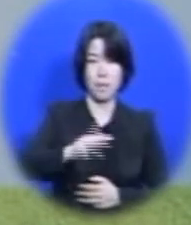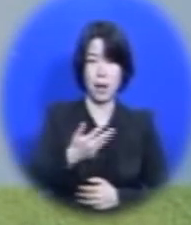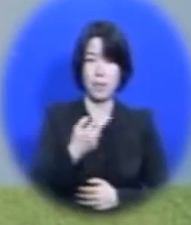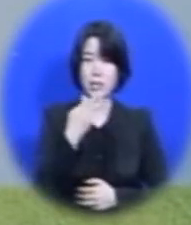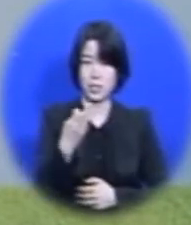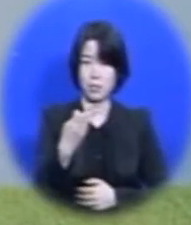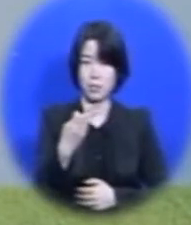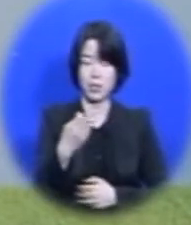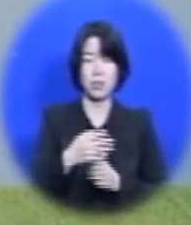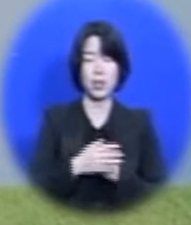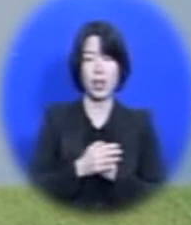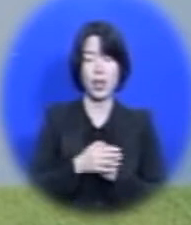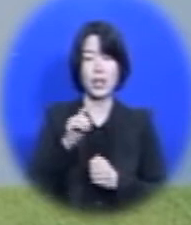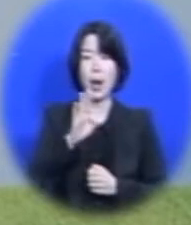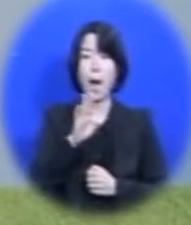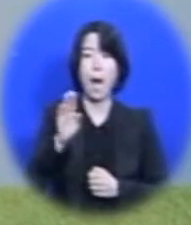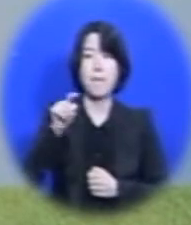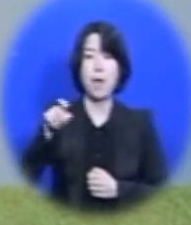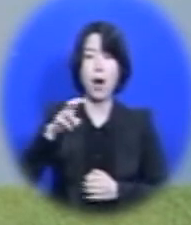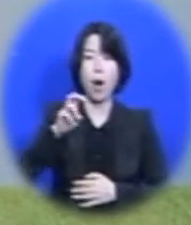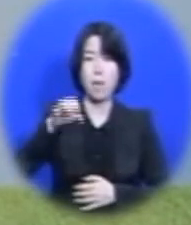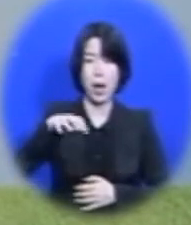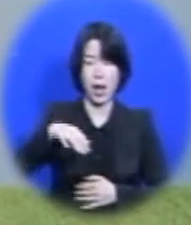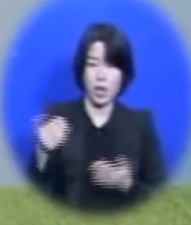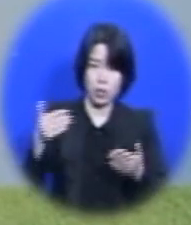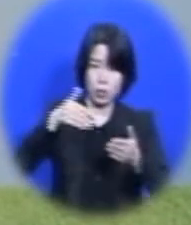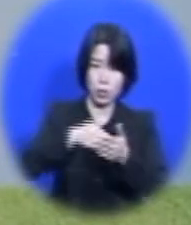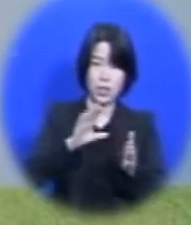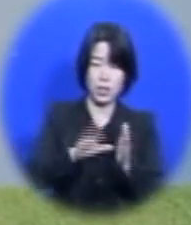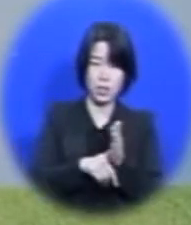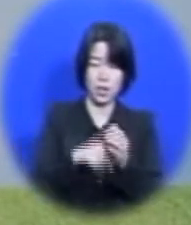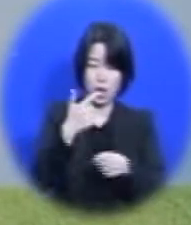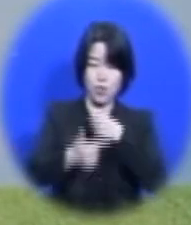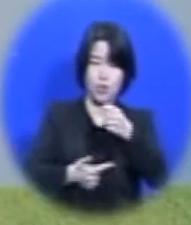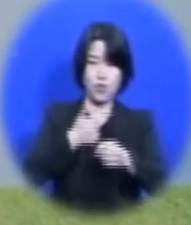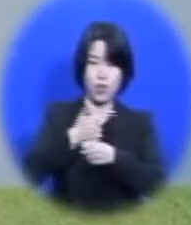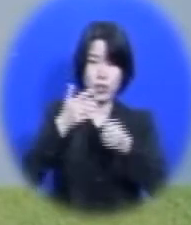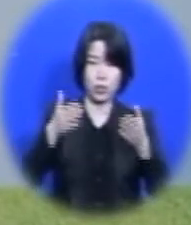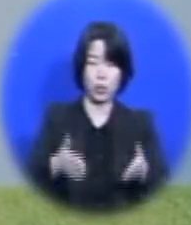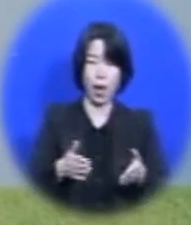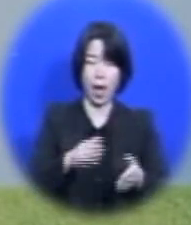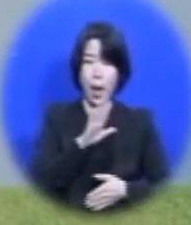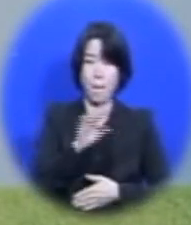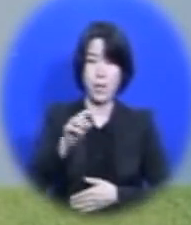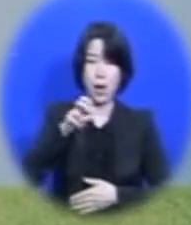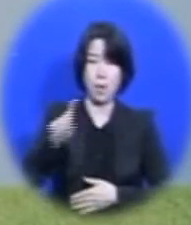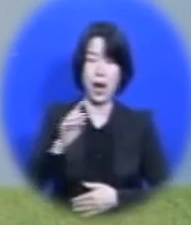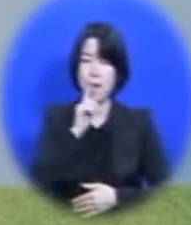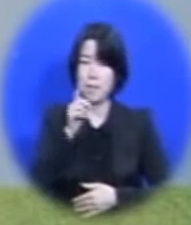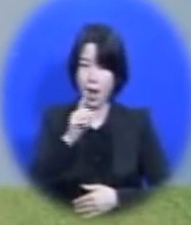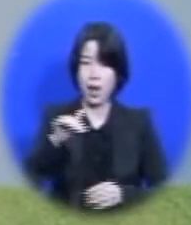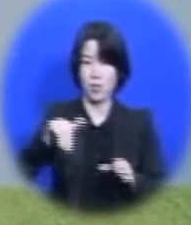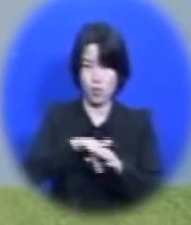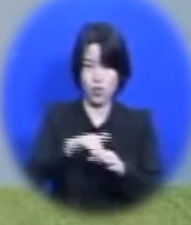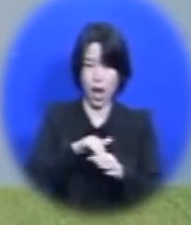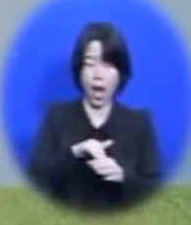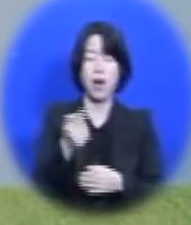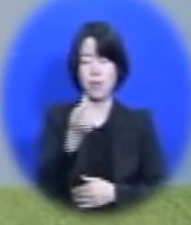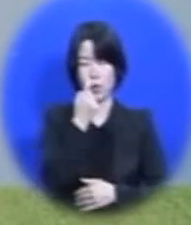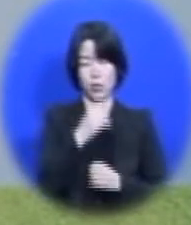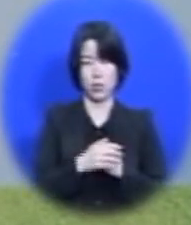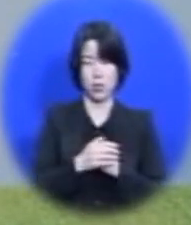1813년에 그들이 버마 랭군에 도착을 했고, 그리고 6년 동안 버마 언어와 버마 문화를 배웠습니다.